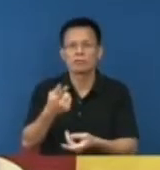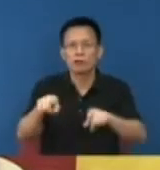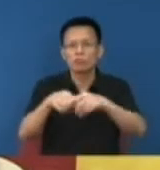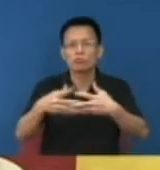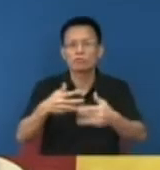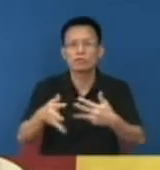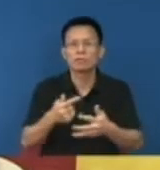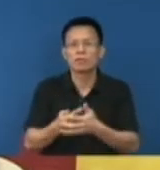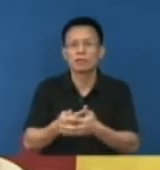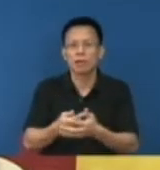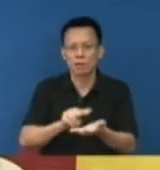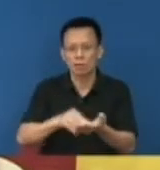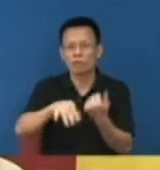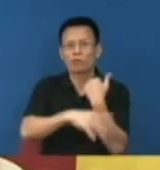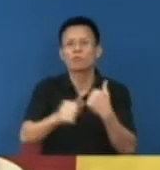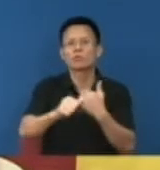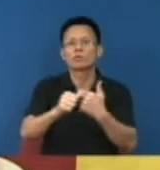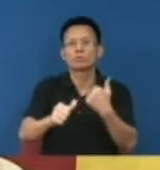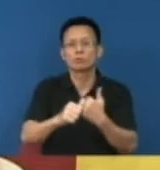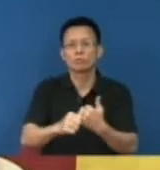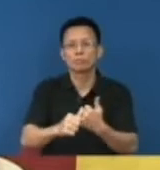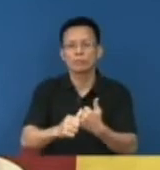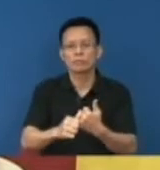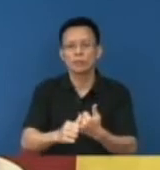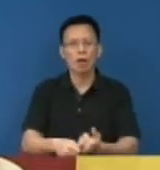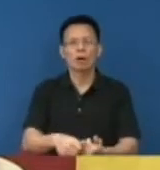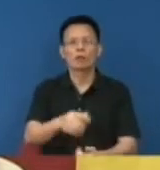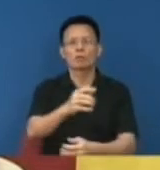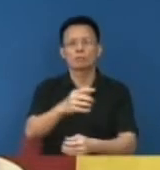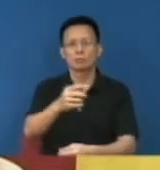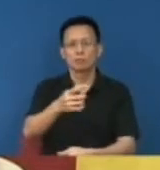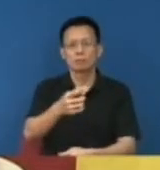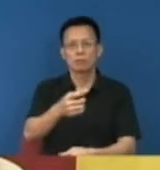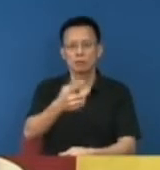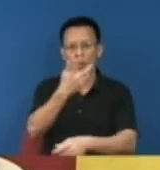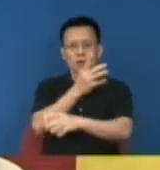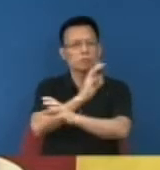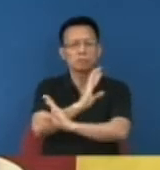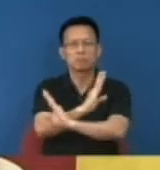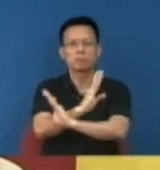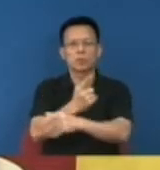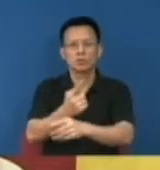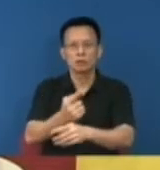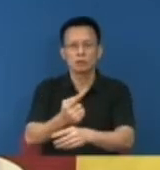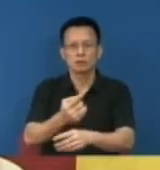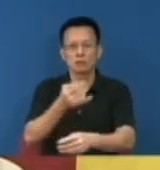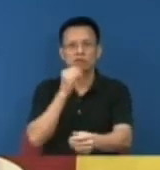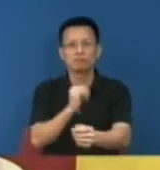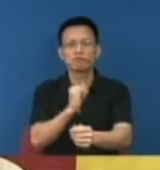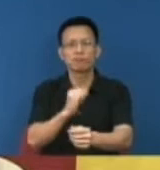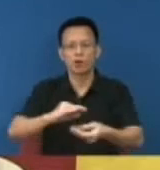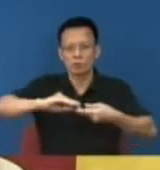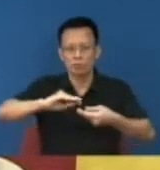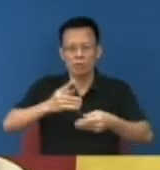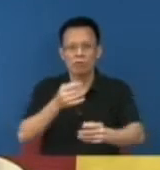個立法會議員，咁就話唔得，因為咧咁樣咧會造成違憲，因為咧基本法